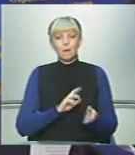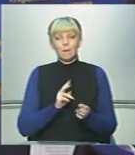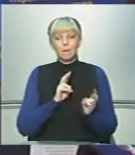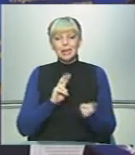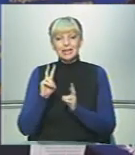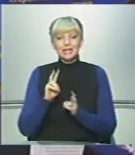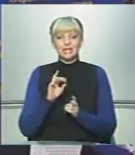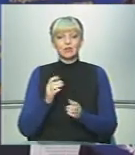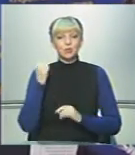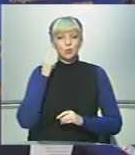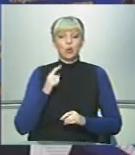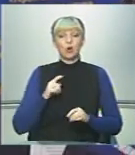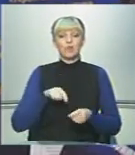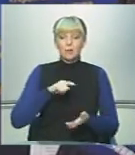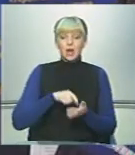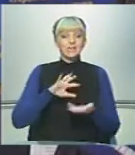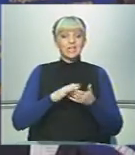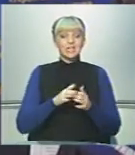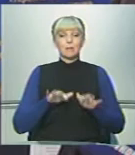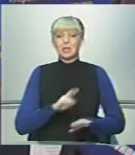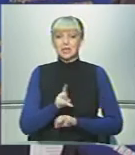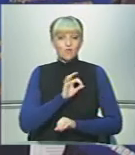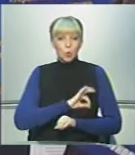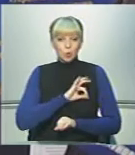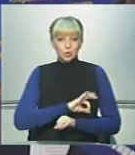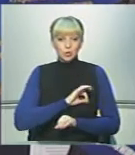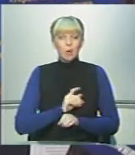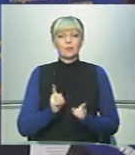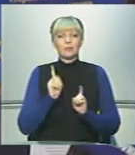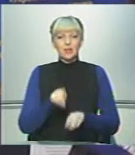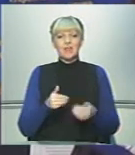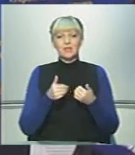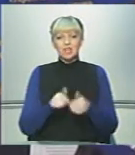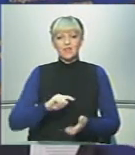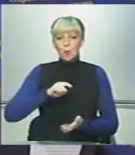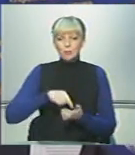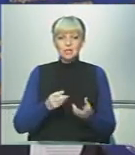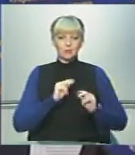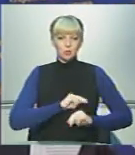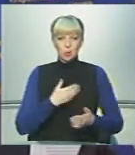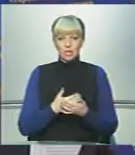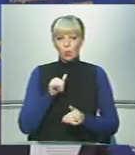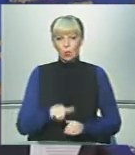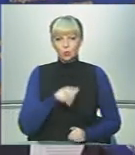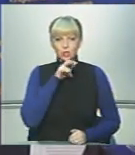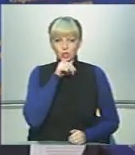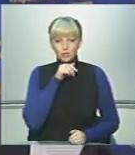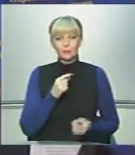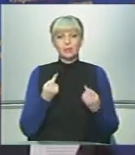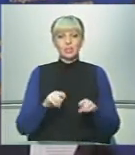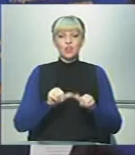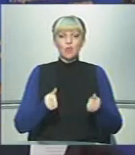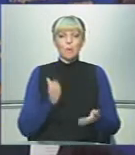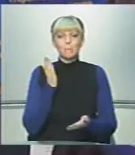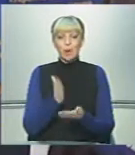місті, але в сільській місцевості вони не використовуються. І теж відкрите місто, яке працює, наприклад, в Чернівцях. І інші